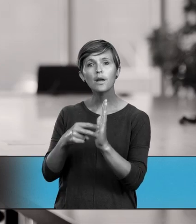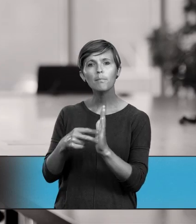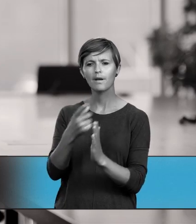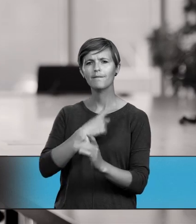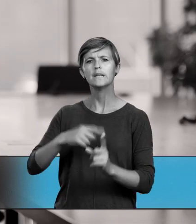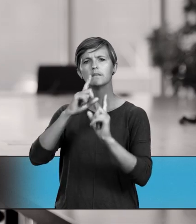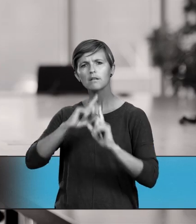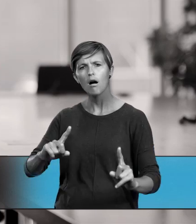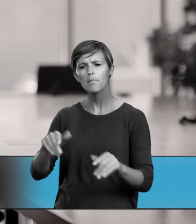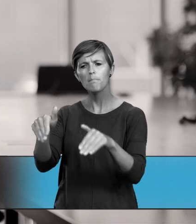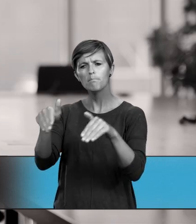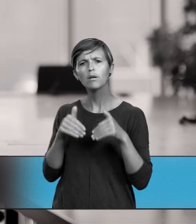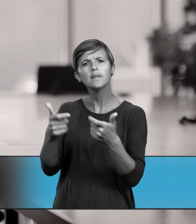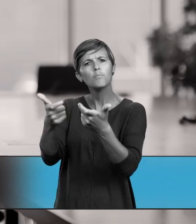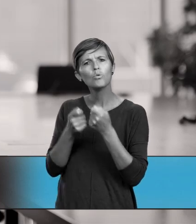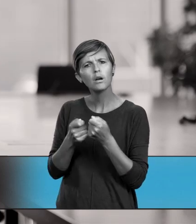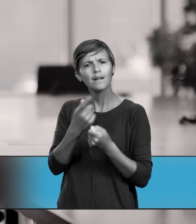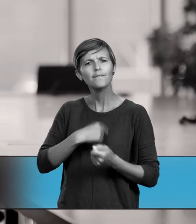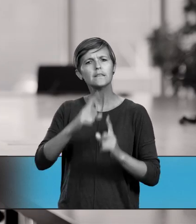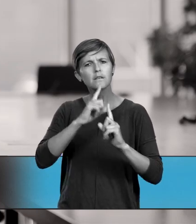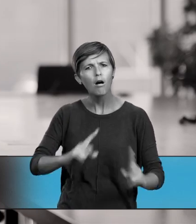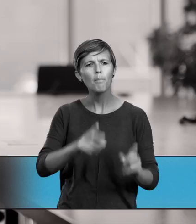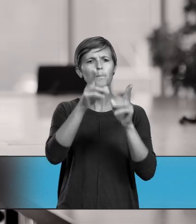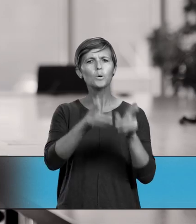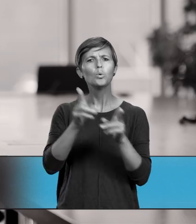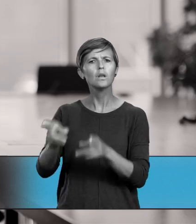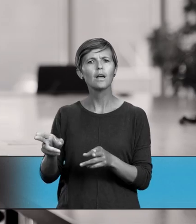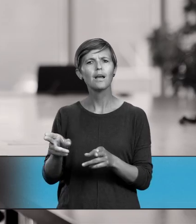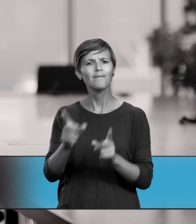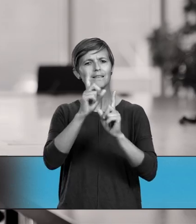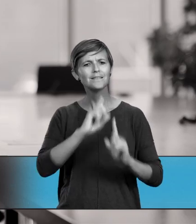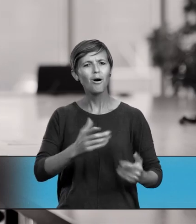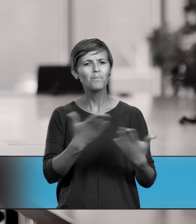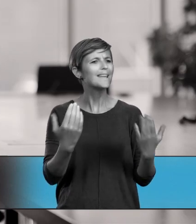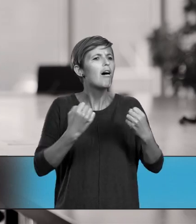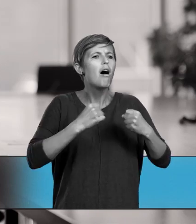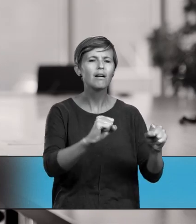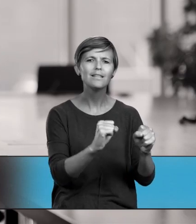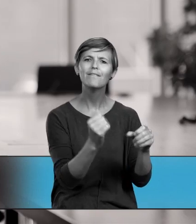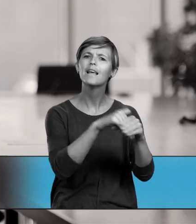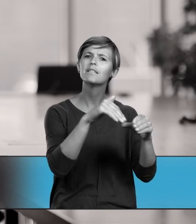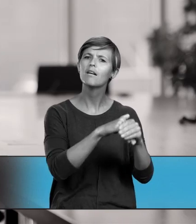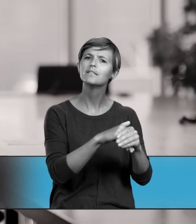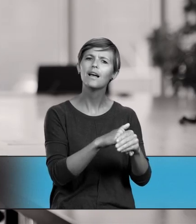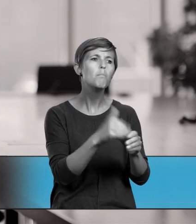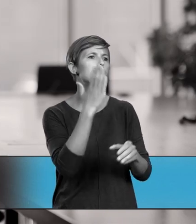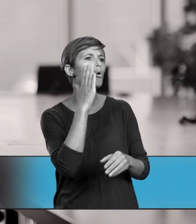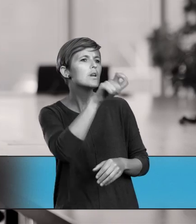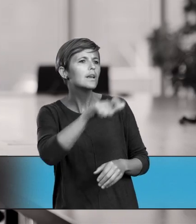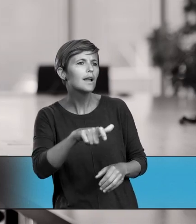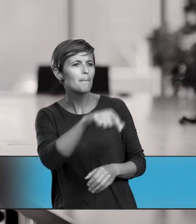Gjennom det systemet så skaper vi passive mottakere, vi skaper brukere. Vi skaper ikke aktive, vi legger ikke til rette for aktiv